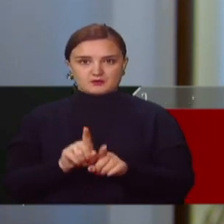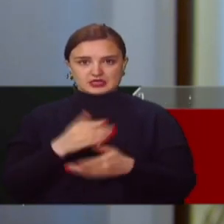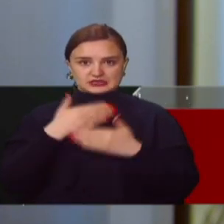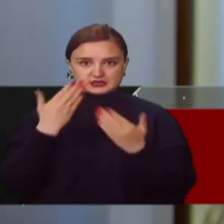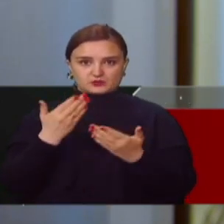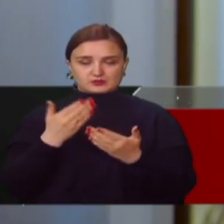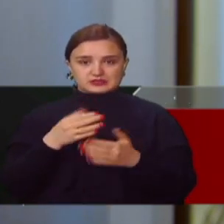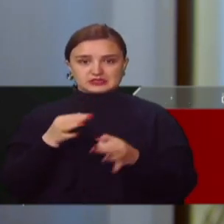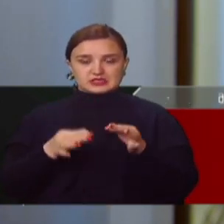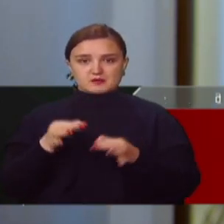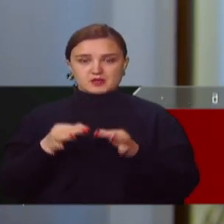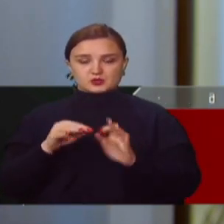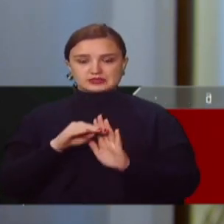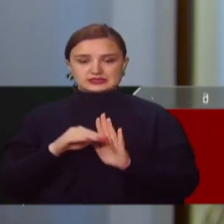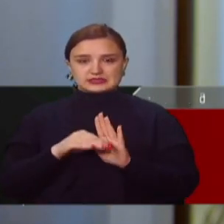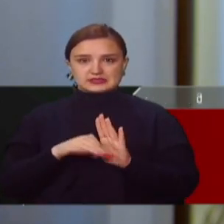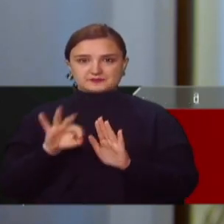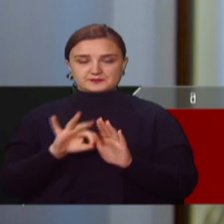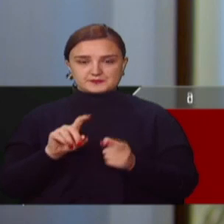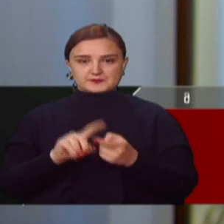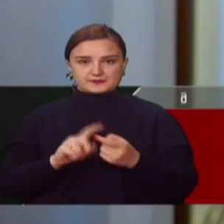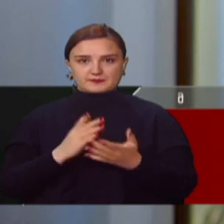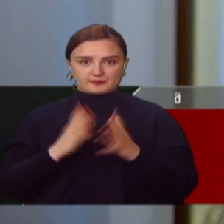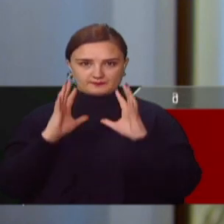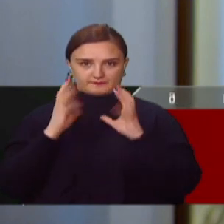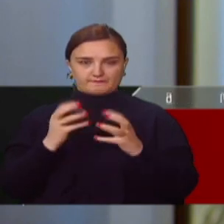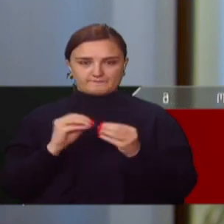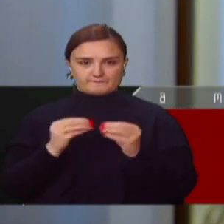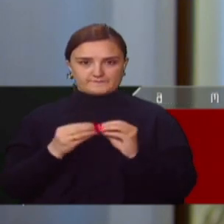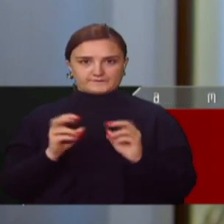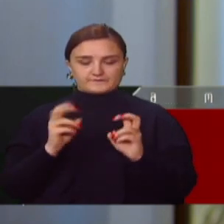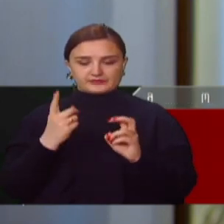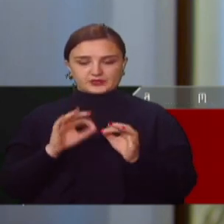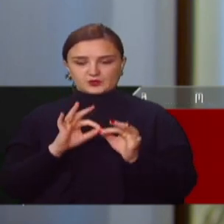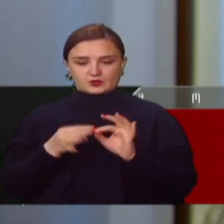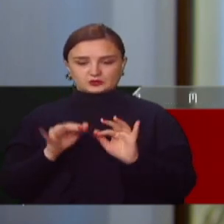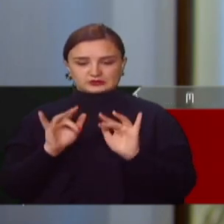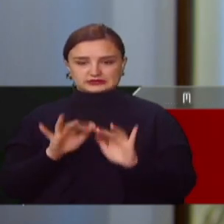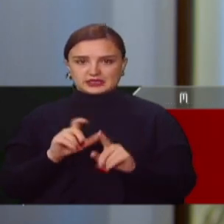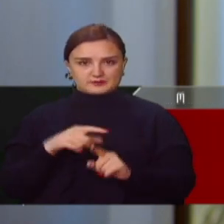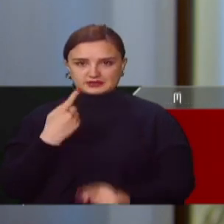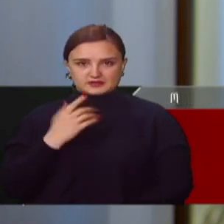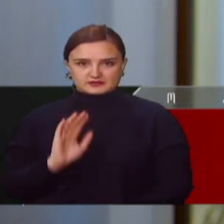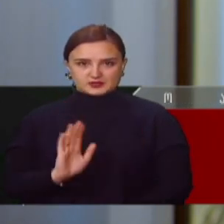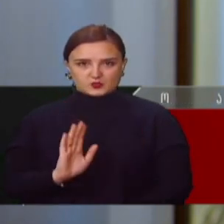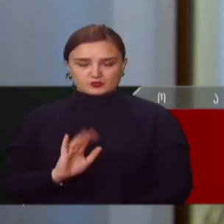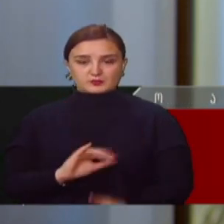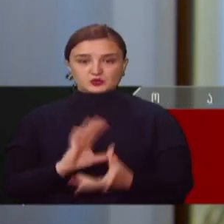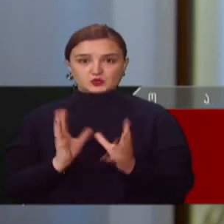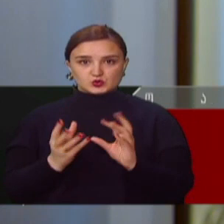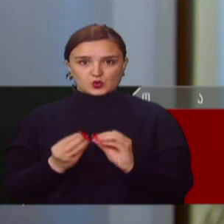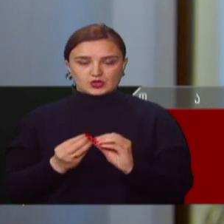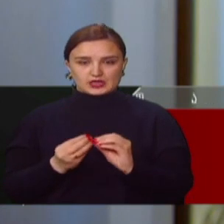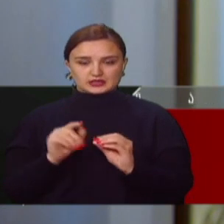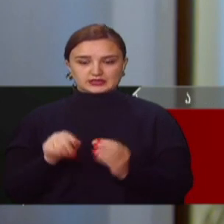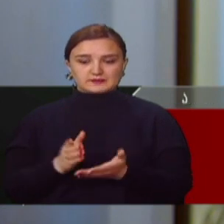სასამართლო სისტემასთან მიმართებაში არის სერიოზული პრობლემები. ახლა ერთ კონკრეტულ საქმეზე კი არ საუბრობ. მე საუბრობ ზოგადად